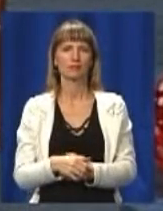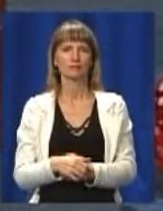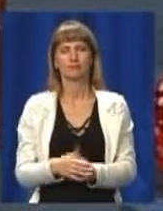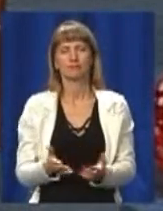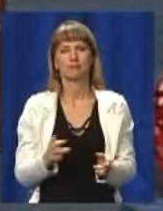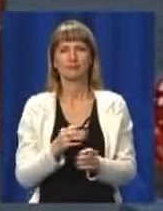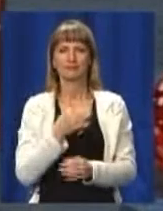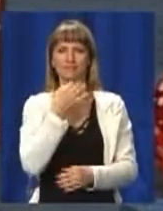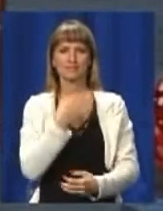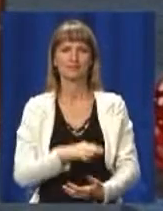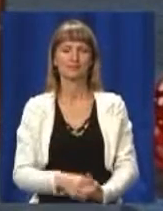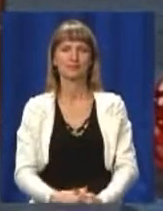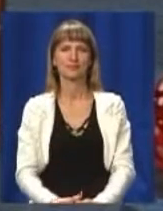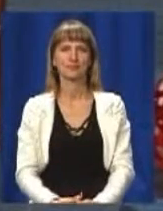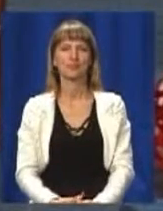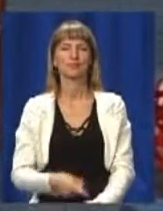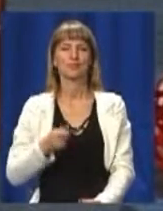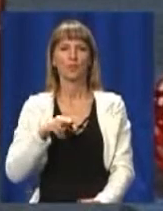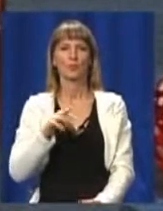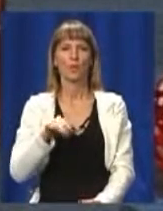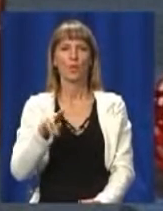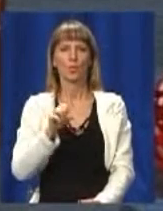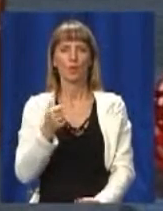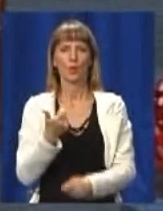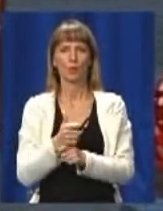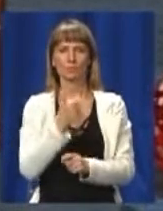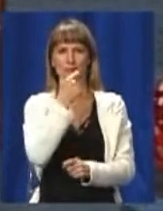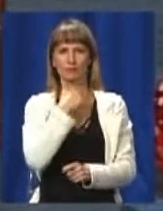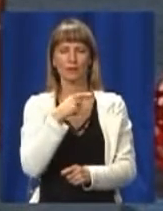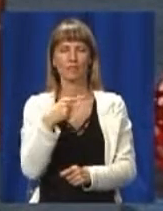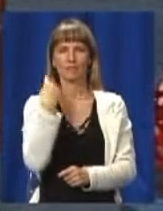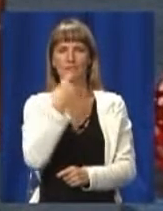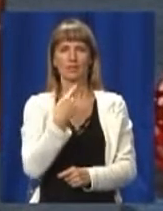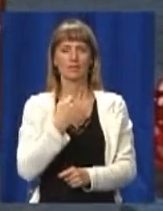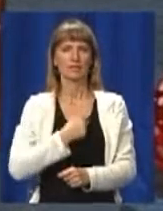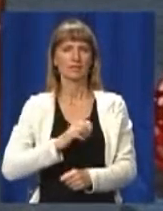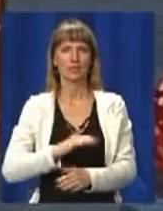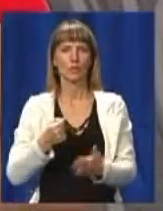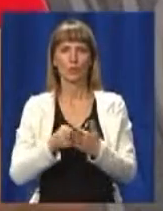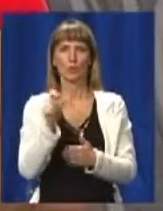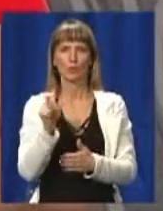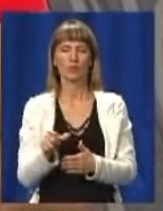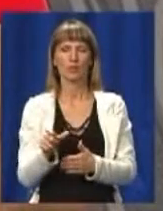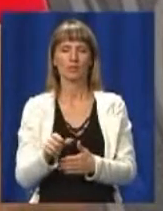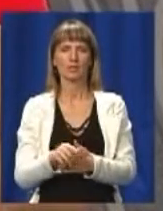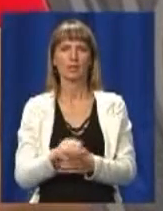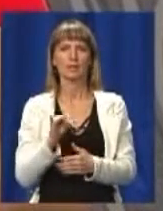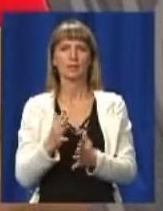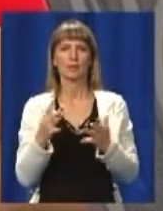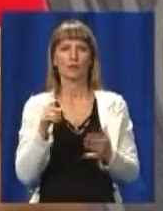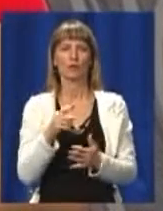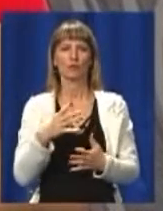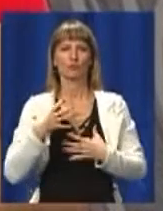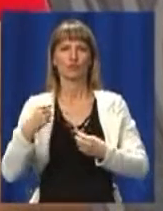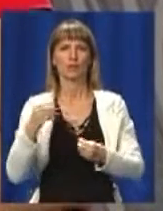такий. Такий. Ну, насправді, порода дуже навіть благородна, тому що вони зовсім не агресивні до людей. І більше того,